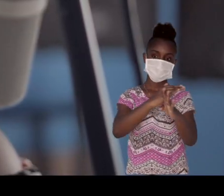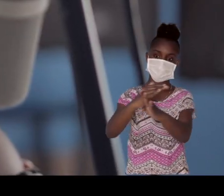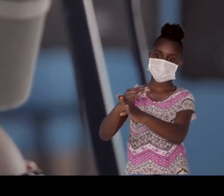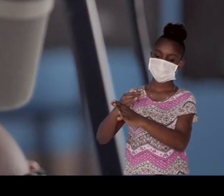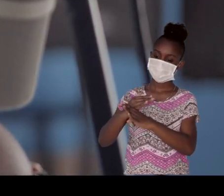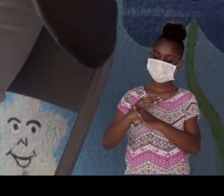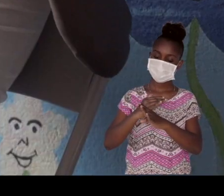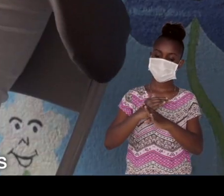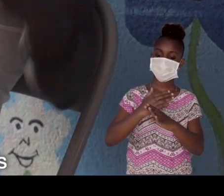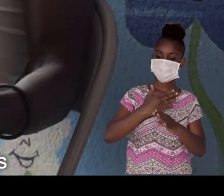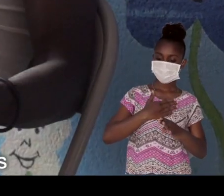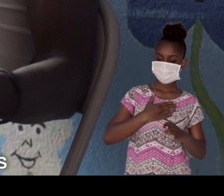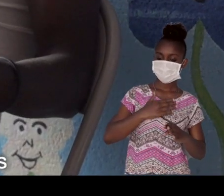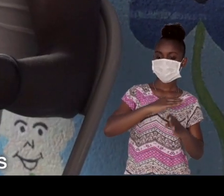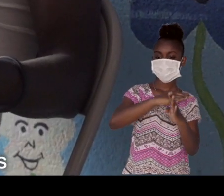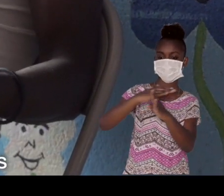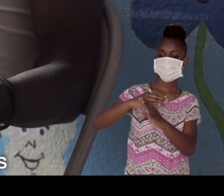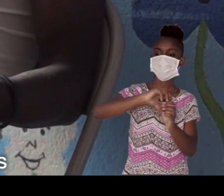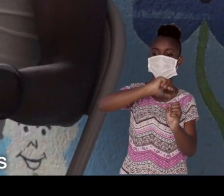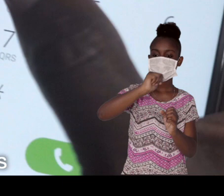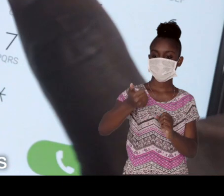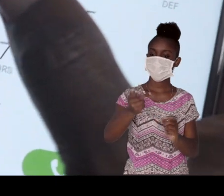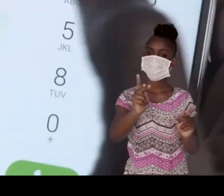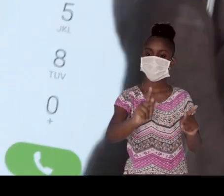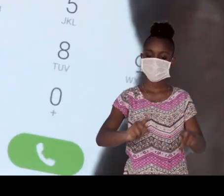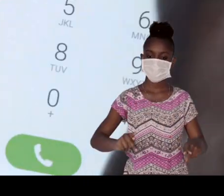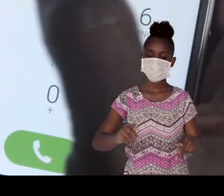ak moun ki kote yo. Suivre message autorité